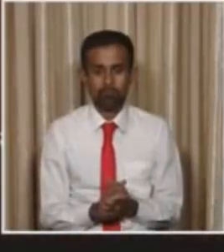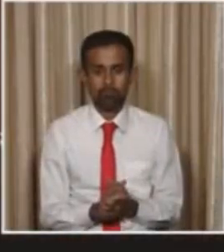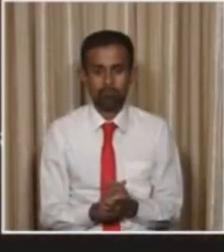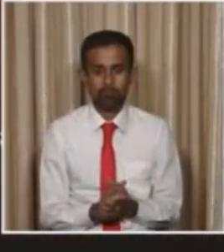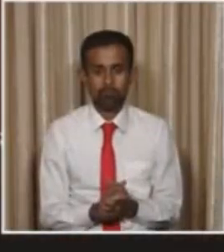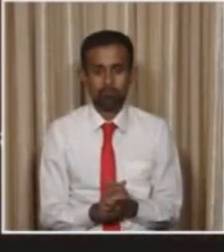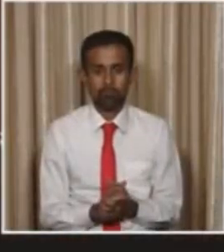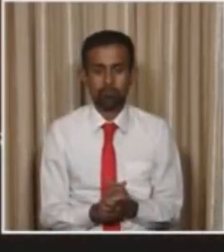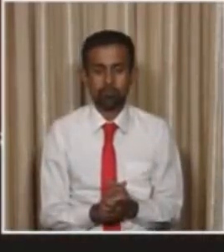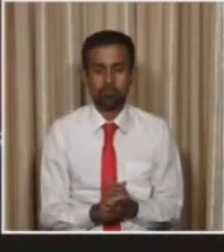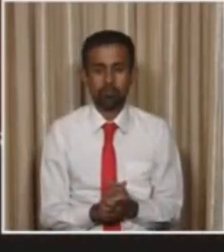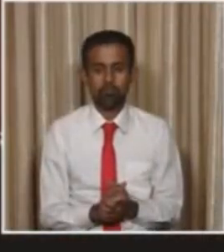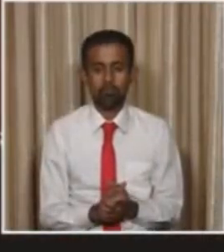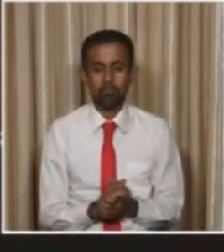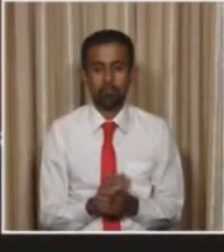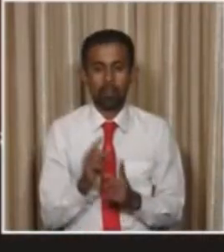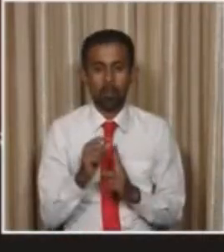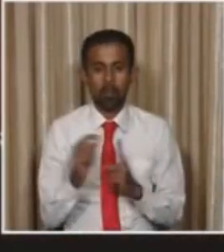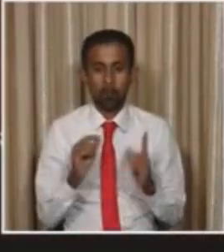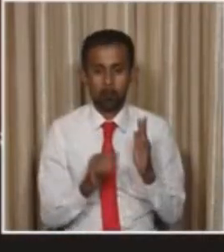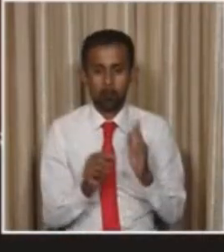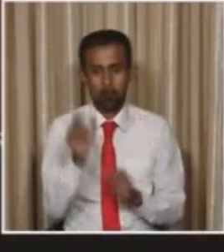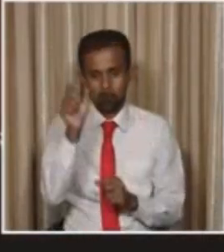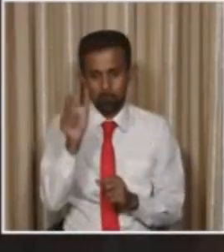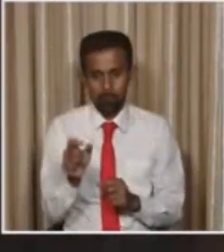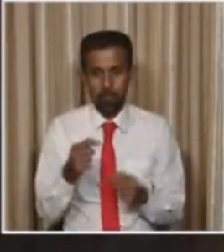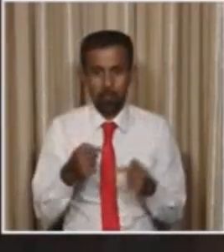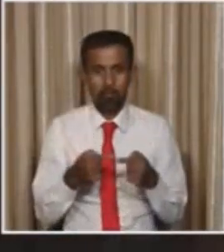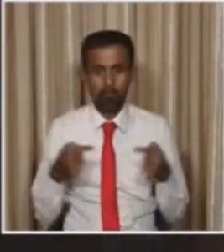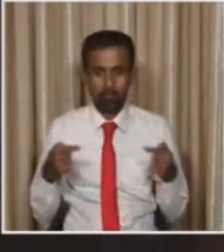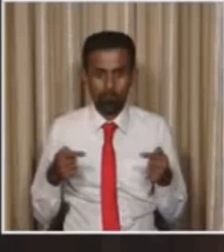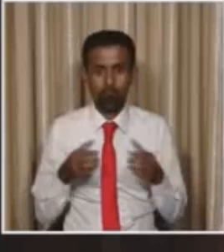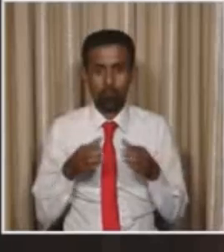கரு மந்திரி துமணி விபாக்சே